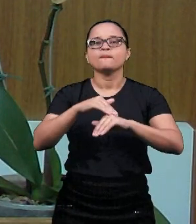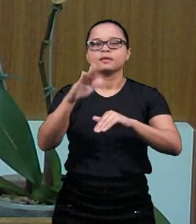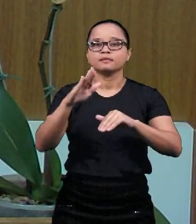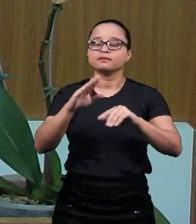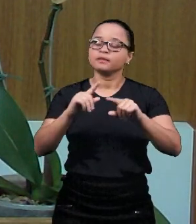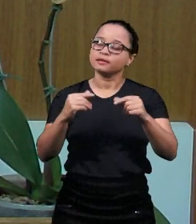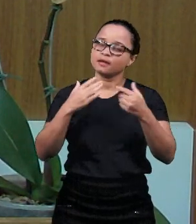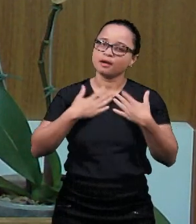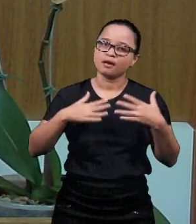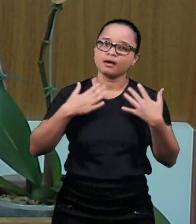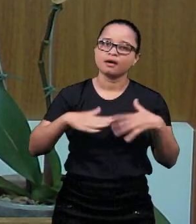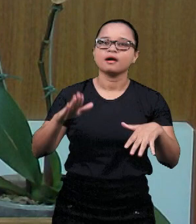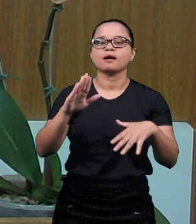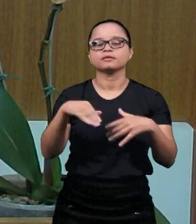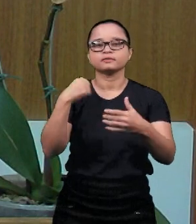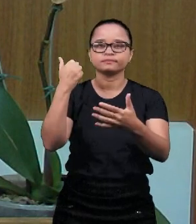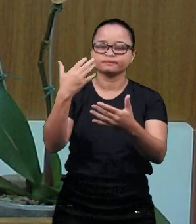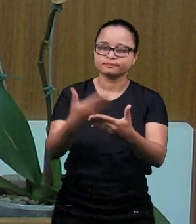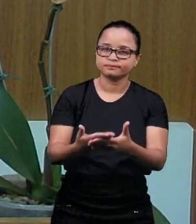de ce soir,